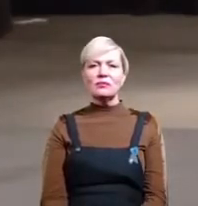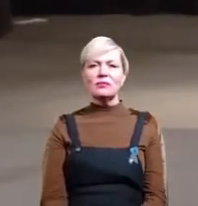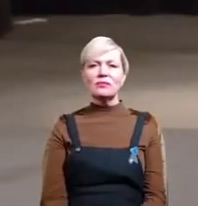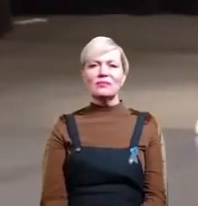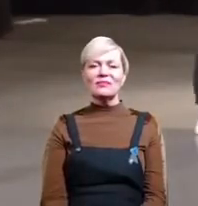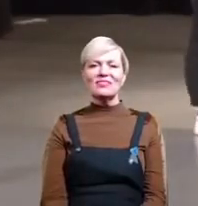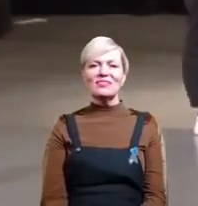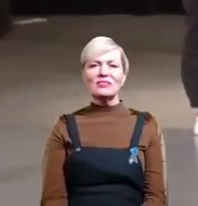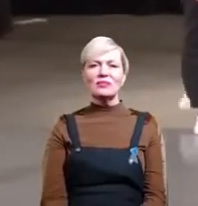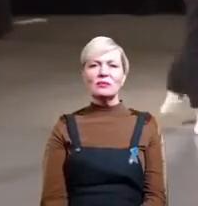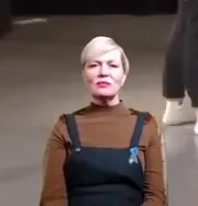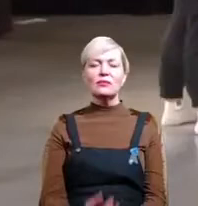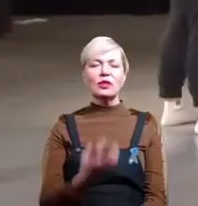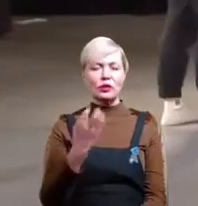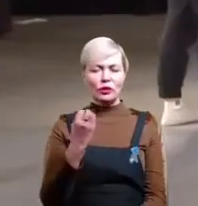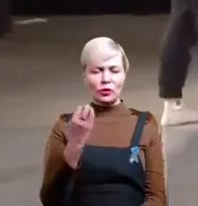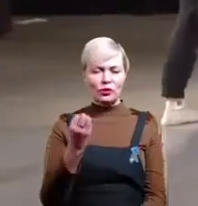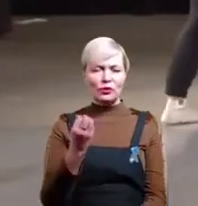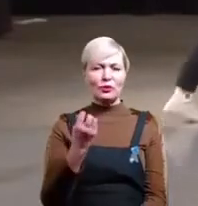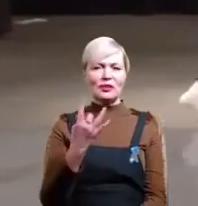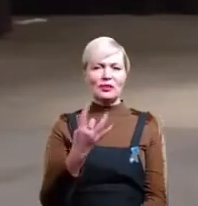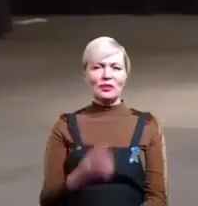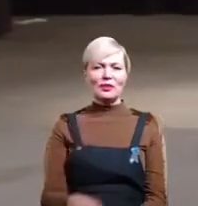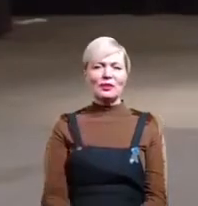Спасибо. Еще разок.